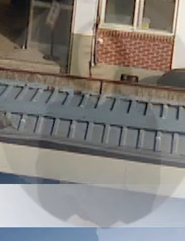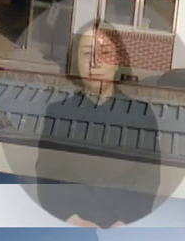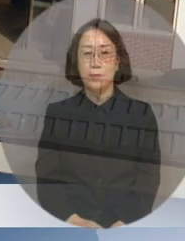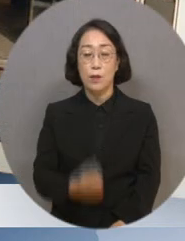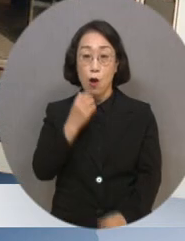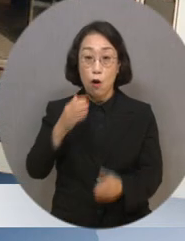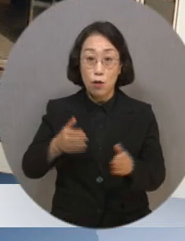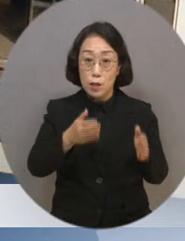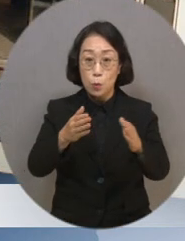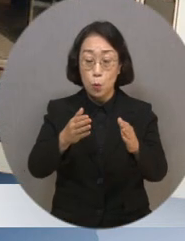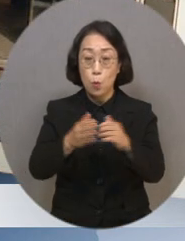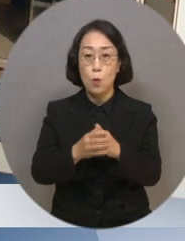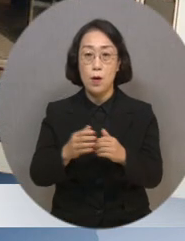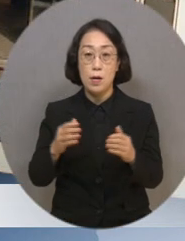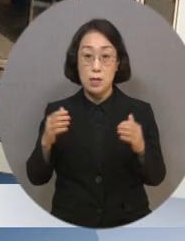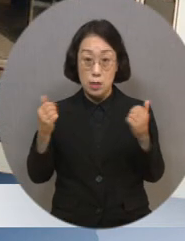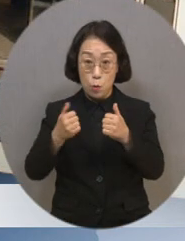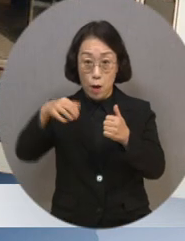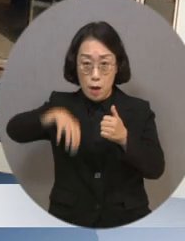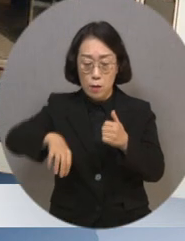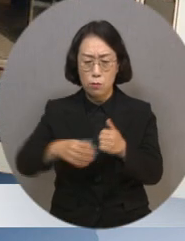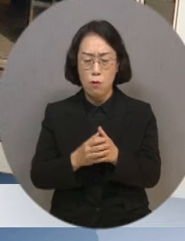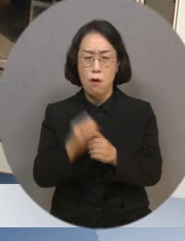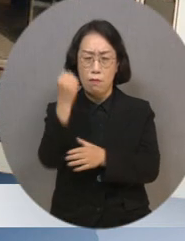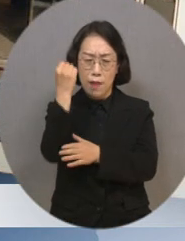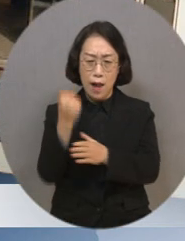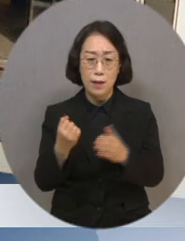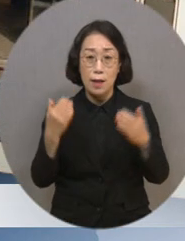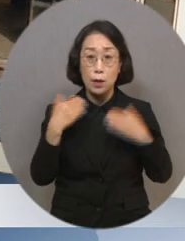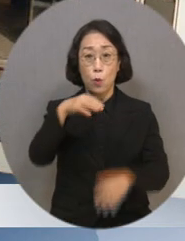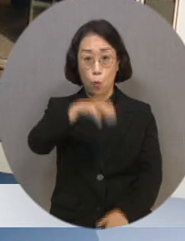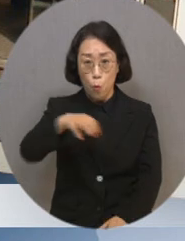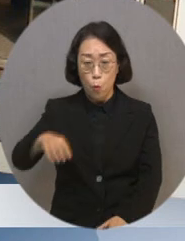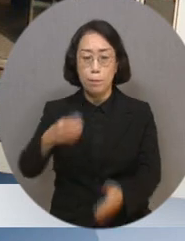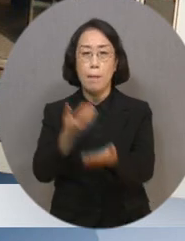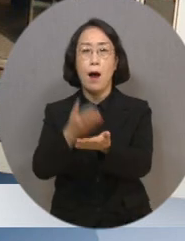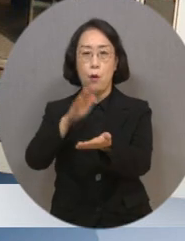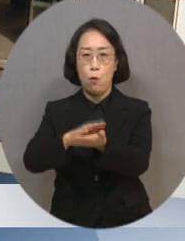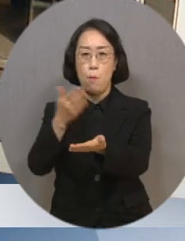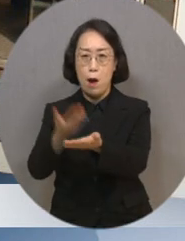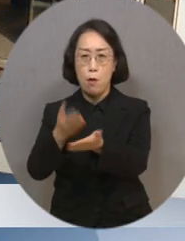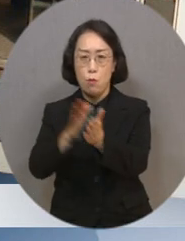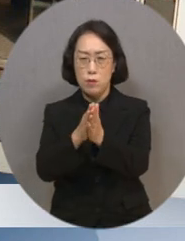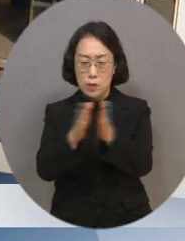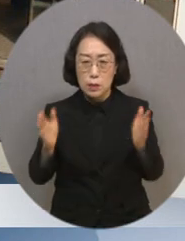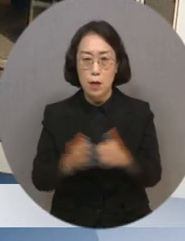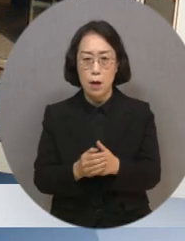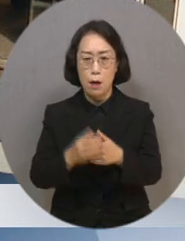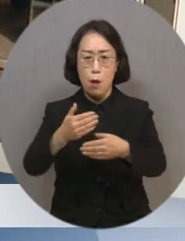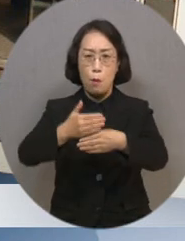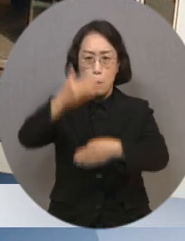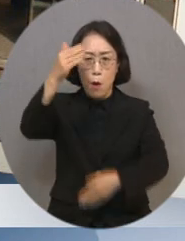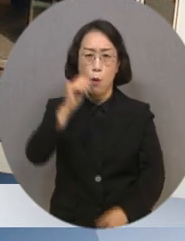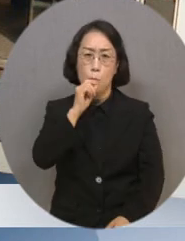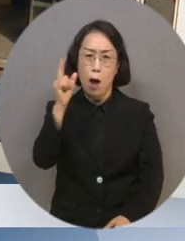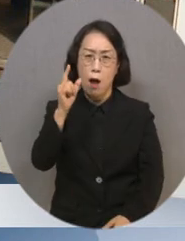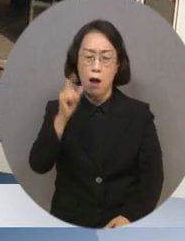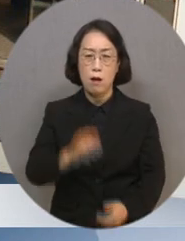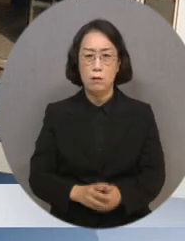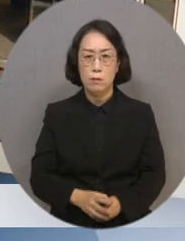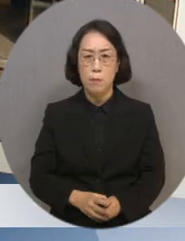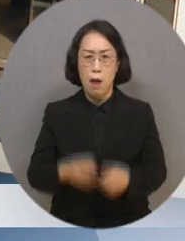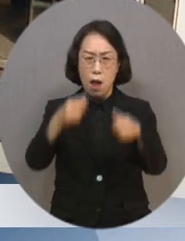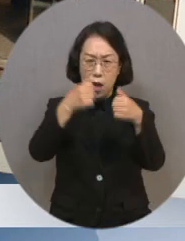경기도 의회가 노후 학교를 대상으로 환경 개선에 나섰습니다 깨진 건물 외벽 패임 현상